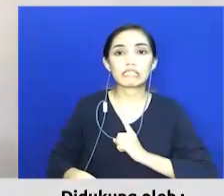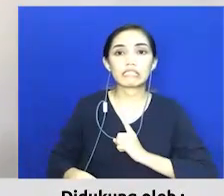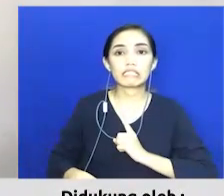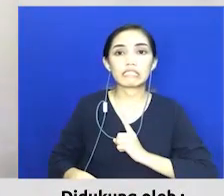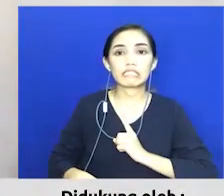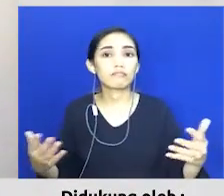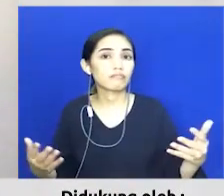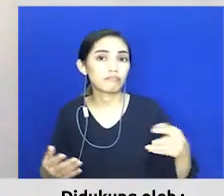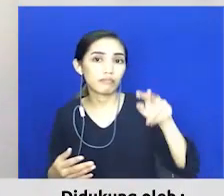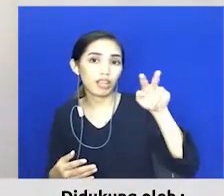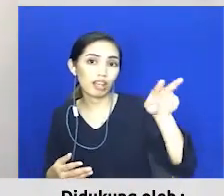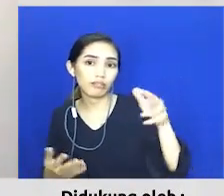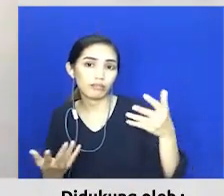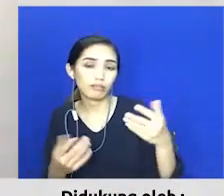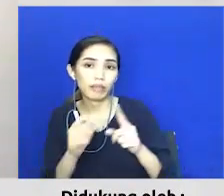mungkin tentang ini?